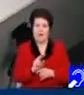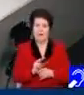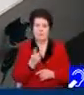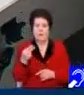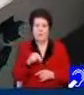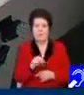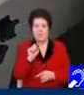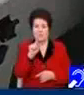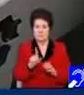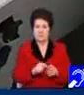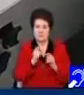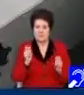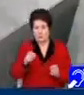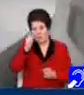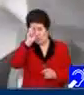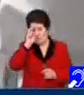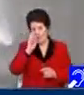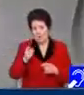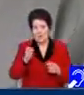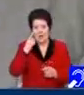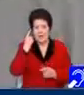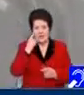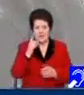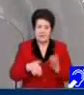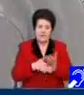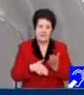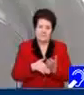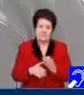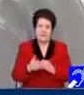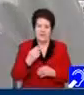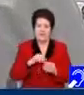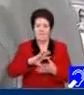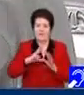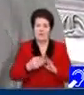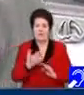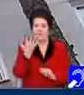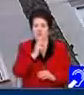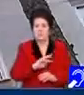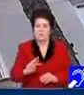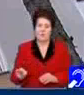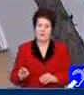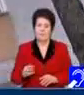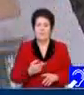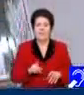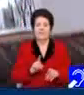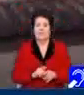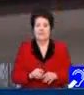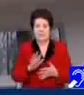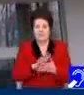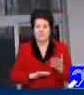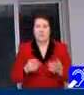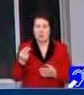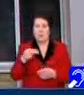în 2011 după ce guvernul chinez a oferit un ajutor nerambursabil în valoare de 5 milioane de yuani. Colaborarea a continuat